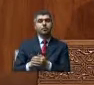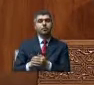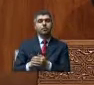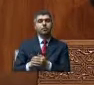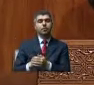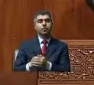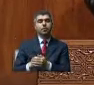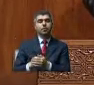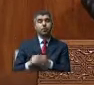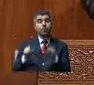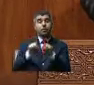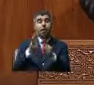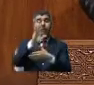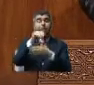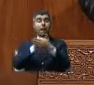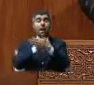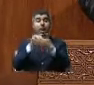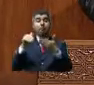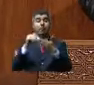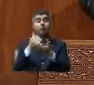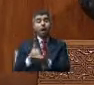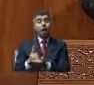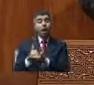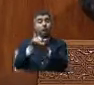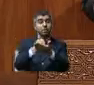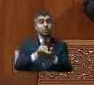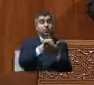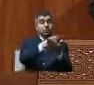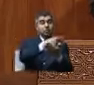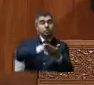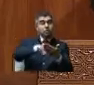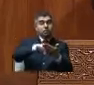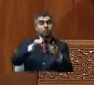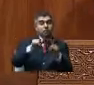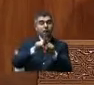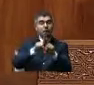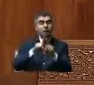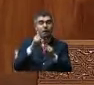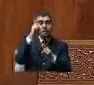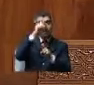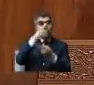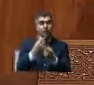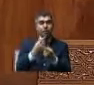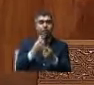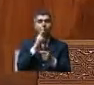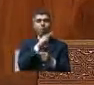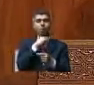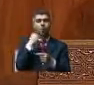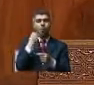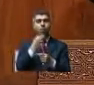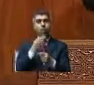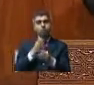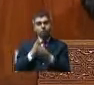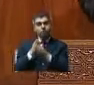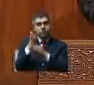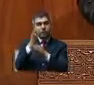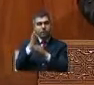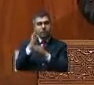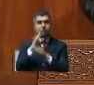ورغم أن البرامج الاجتماعية هي أول ما يتم تقليصه عادة في ظرفية الأزمة، فإن الحكومة لم تسلك هذا